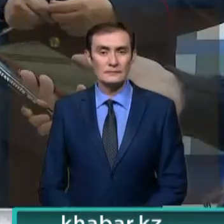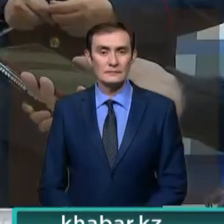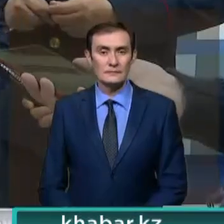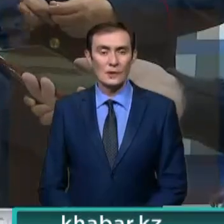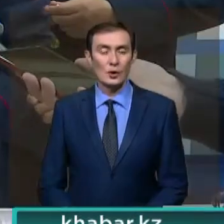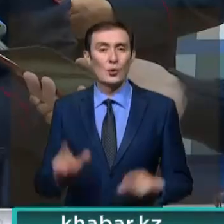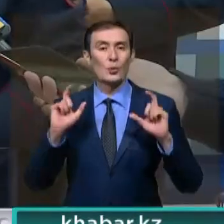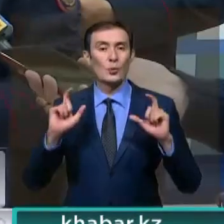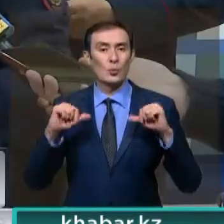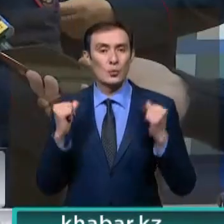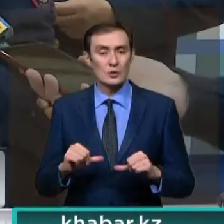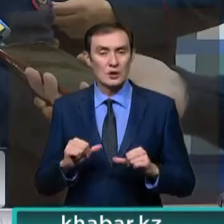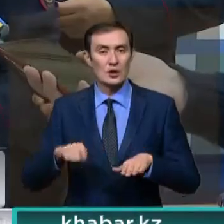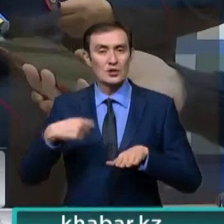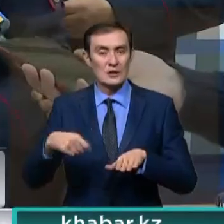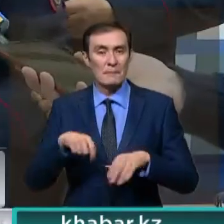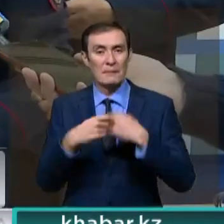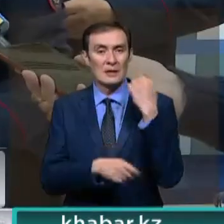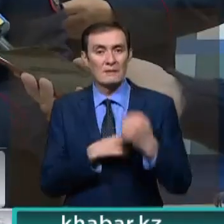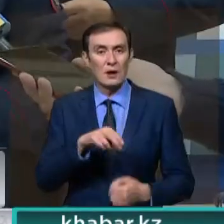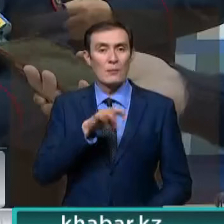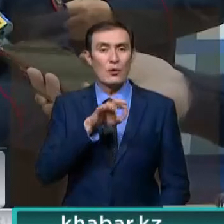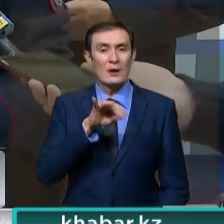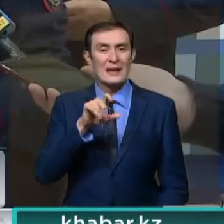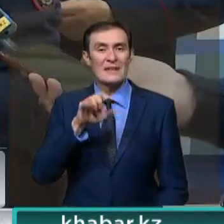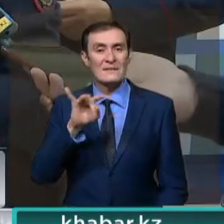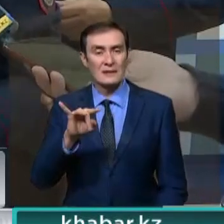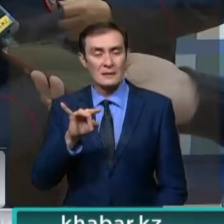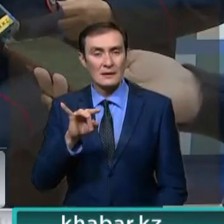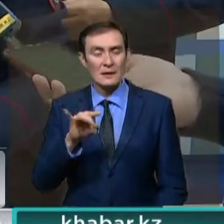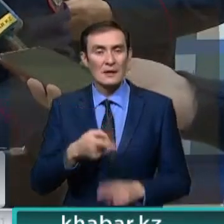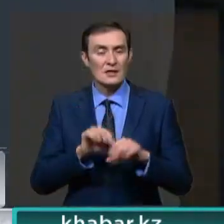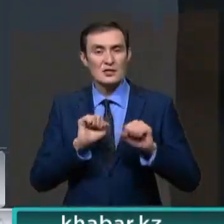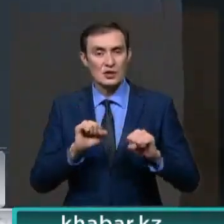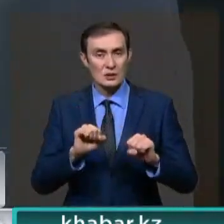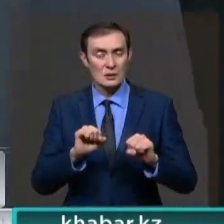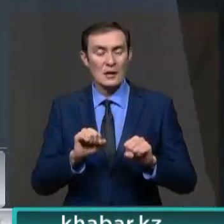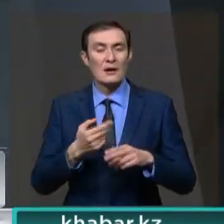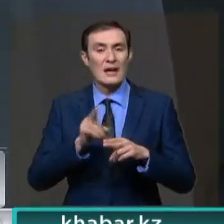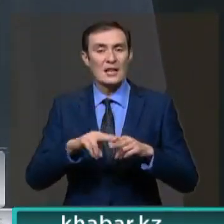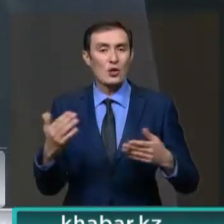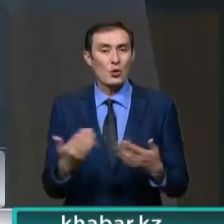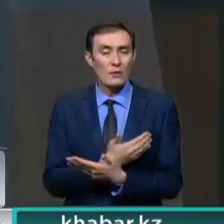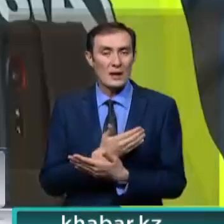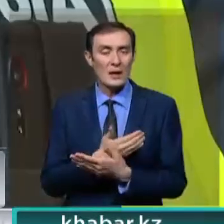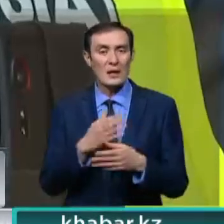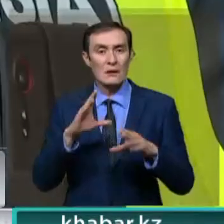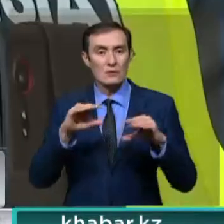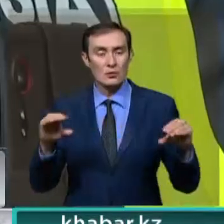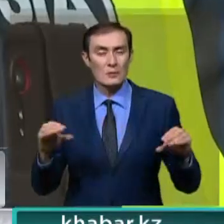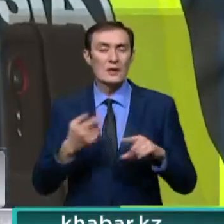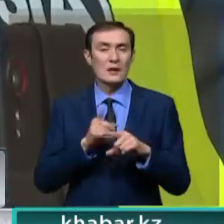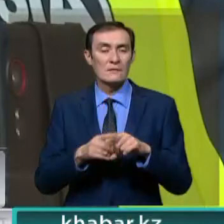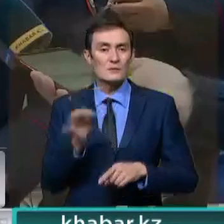Куртка сшита из материала, называется полиэфир, покрытый полиуретаном. Это инновационный наполнитель. Его